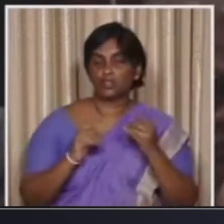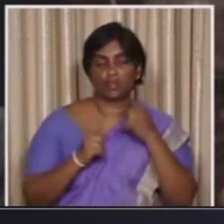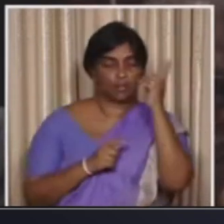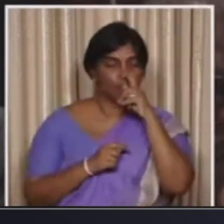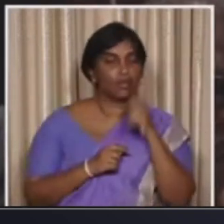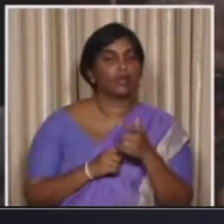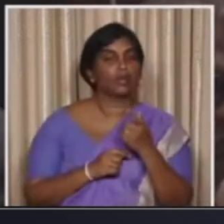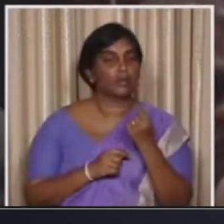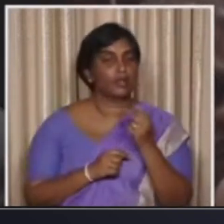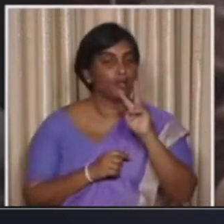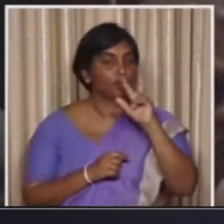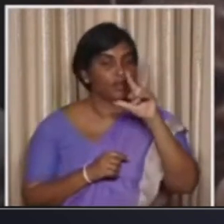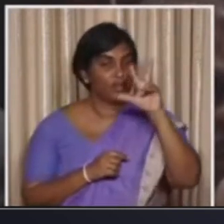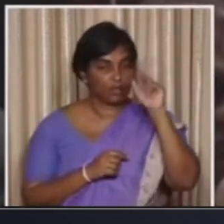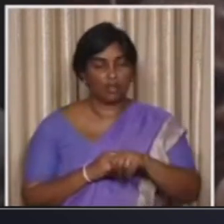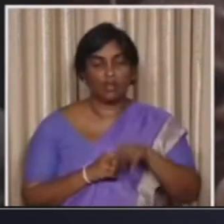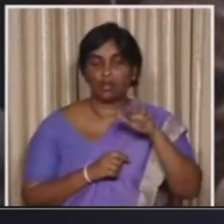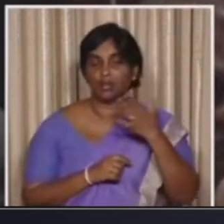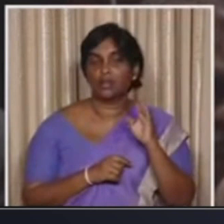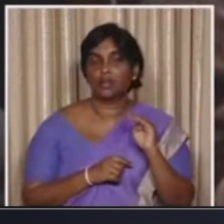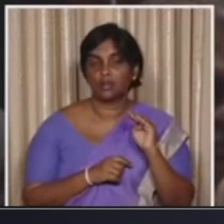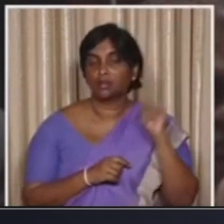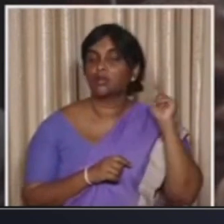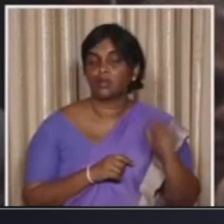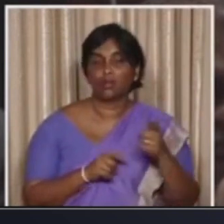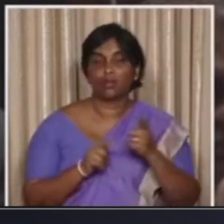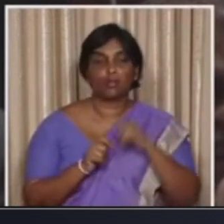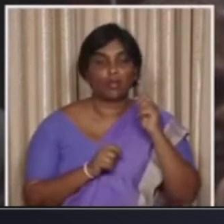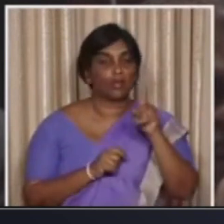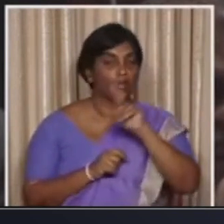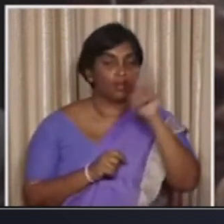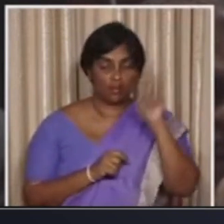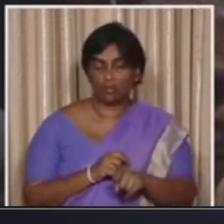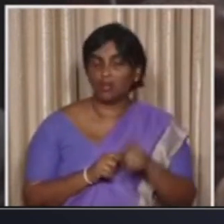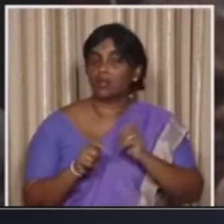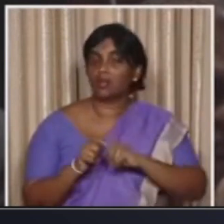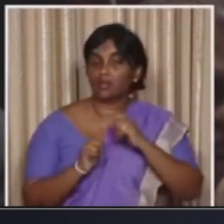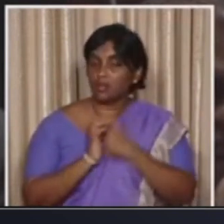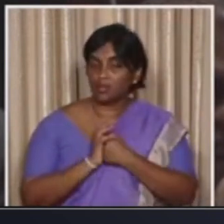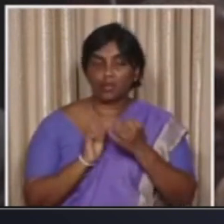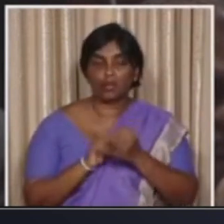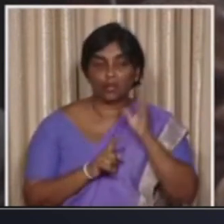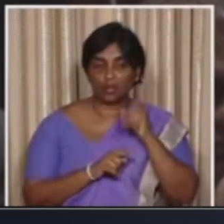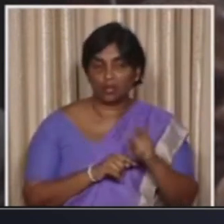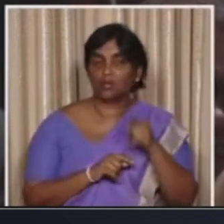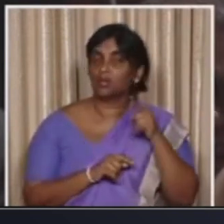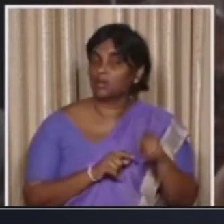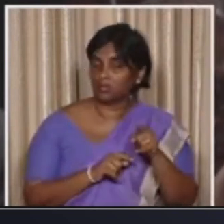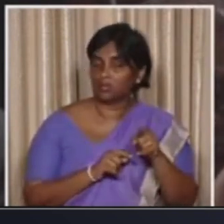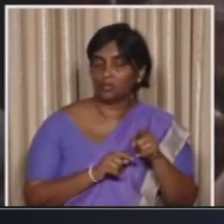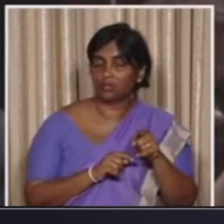වැටුප රුපියල් 28,740යි මේ මිනිස්සුන්ට දෙනවලු 10000ක් ගරු සභාපතිතුමනි මේ